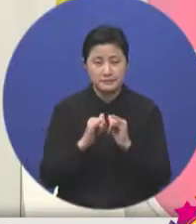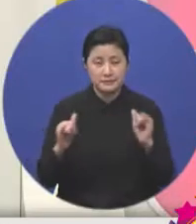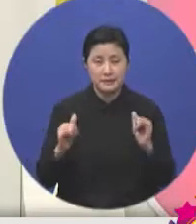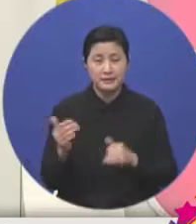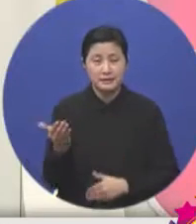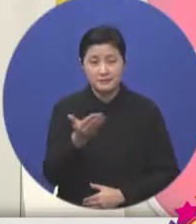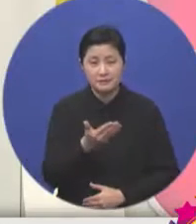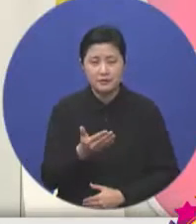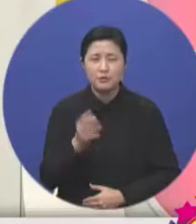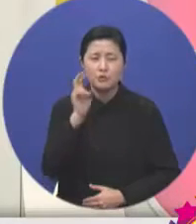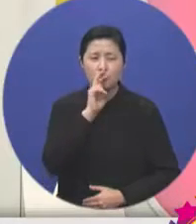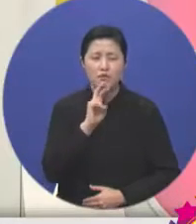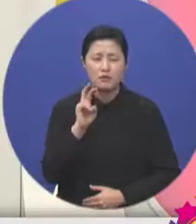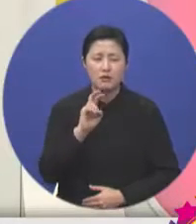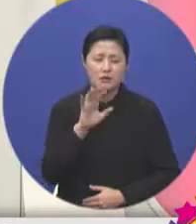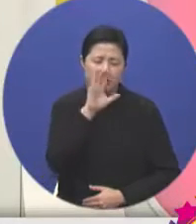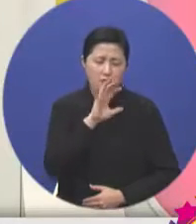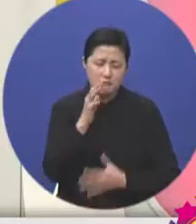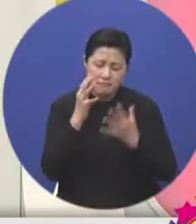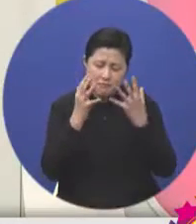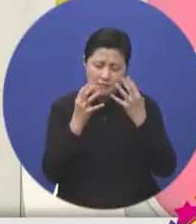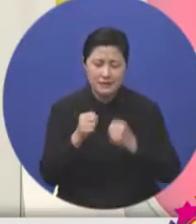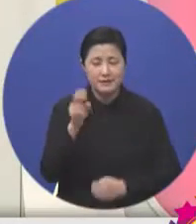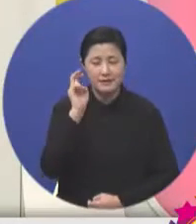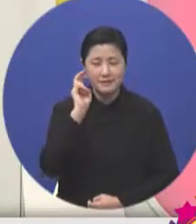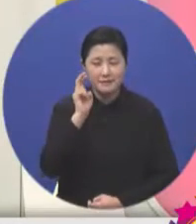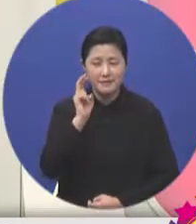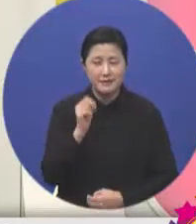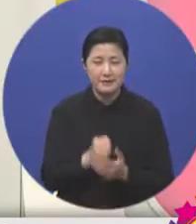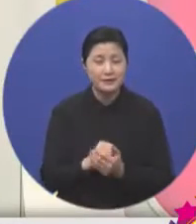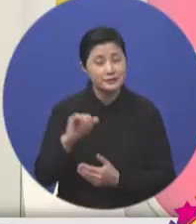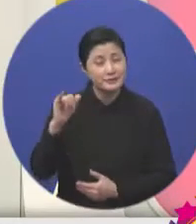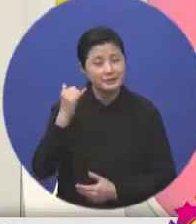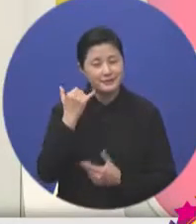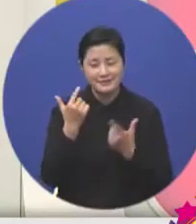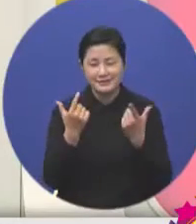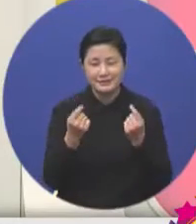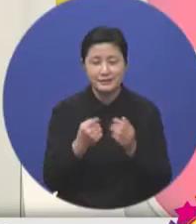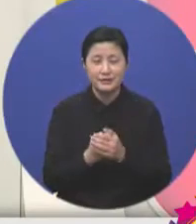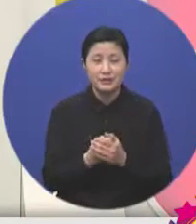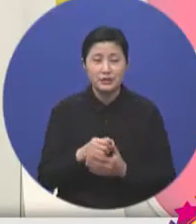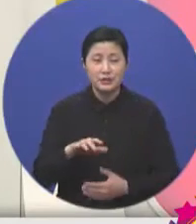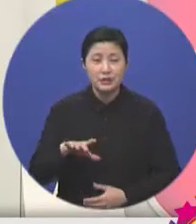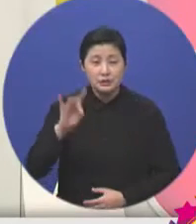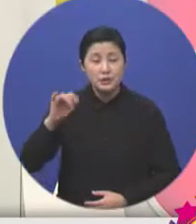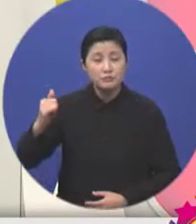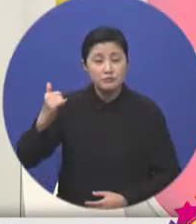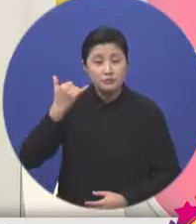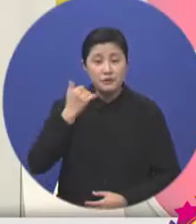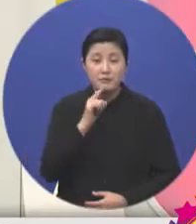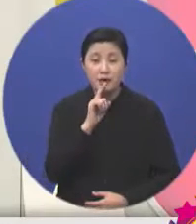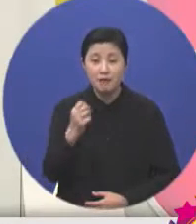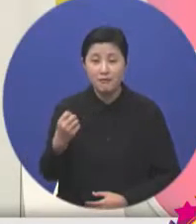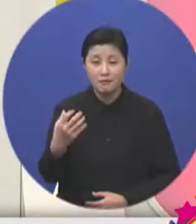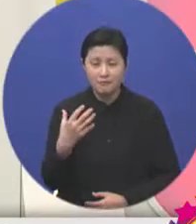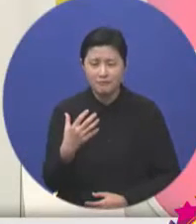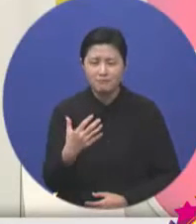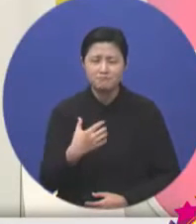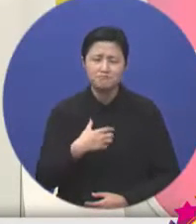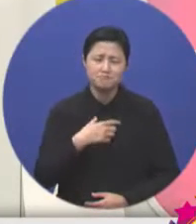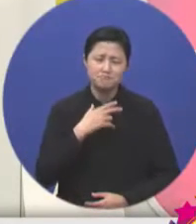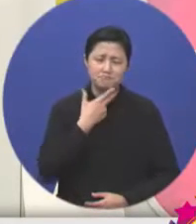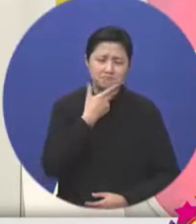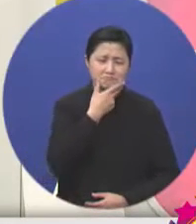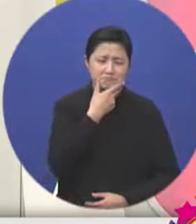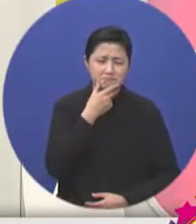참가자분들께서요 정말 정말 노래 다 연습을 정말 다들, 많이 하시고 에, 전화 주신 것 같아요. 에. 오늘 처음 걸었어요 하시는데 아무래도